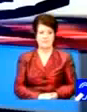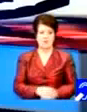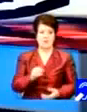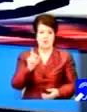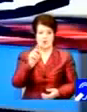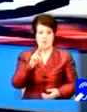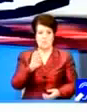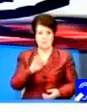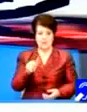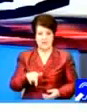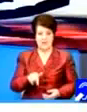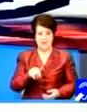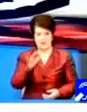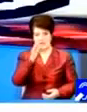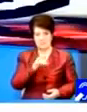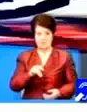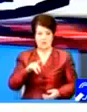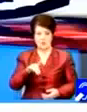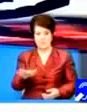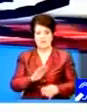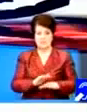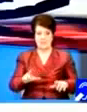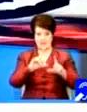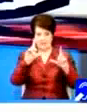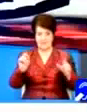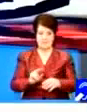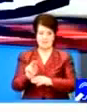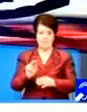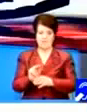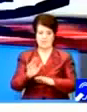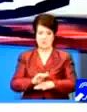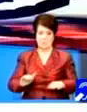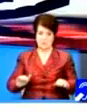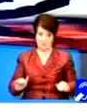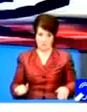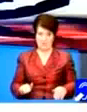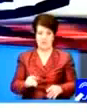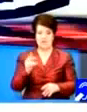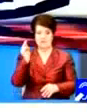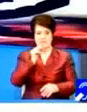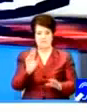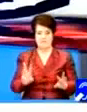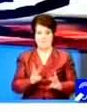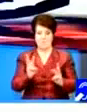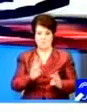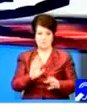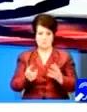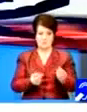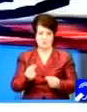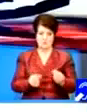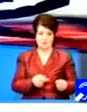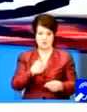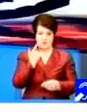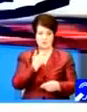Pompierii din Chișinău au mers la grădiniță, nu la distracție, ci pentru a învăța pe copii că nu au voie să se joace cu focul. Salvatorii le-au spus celor